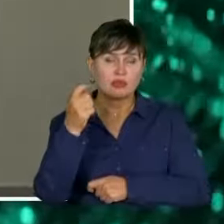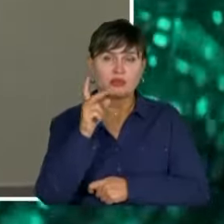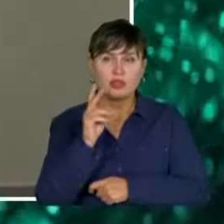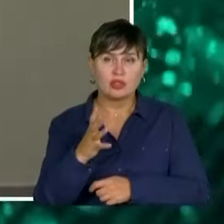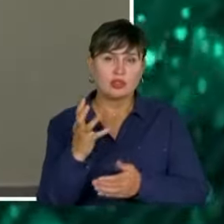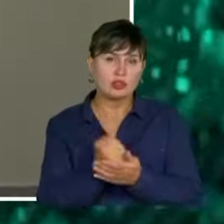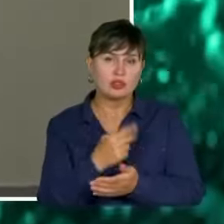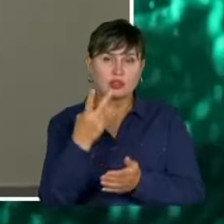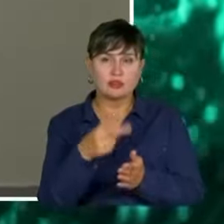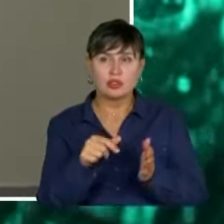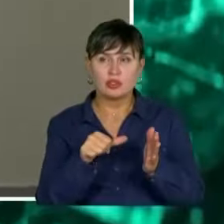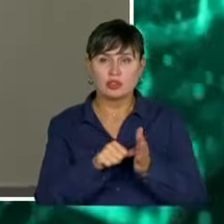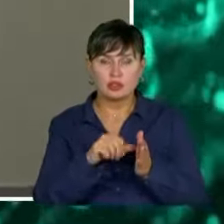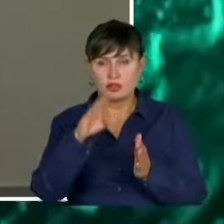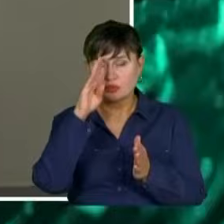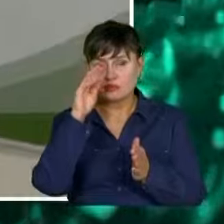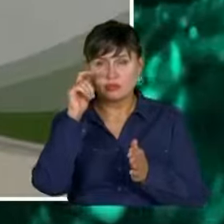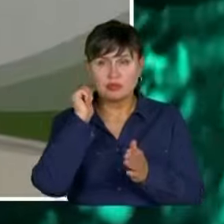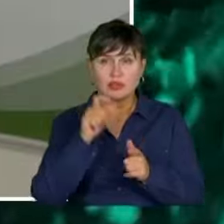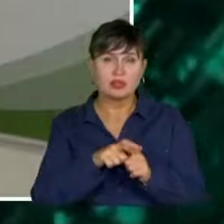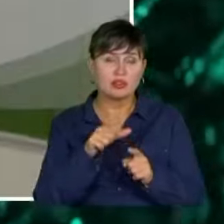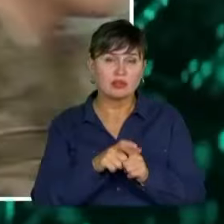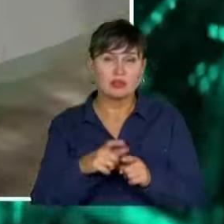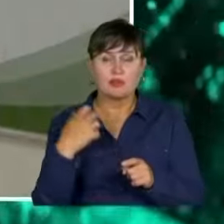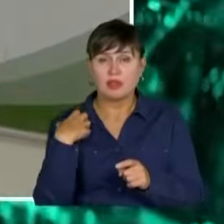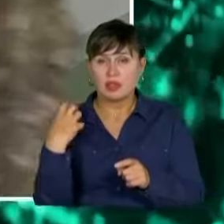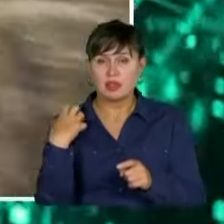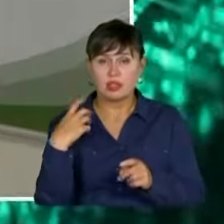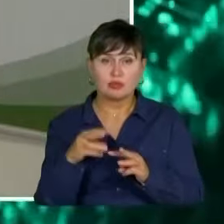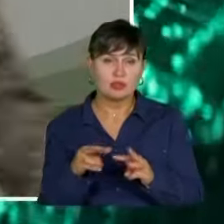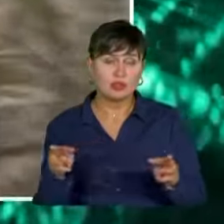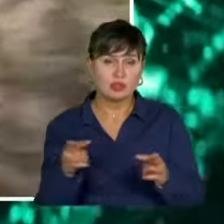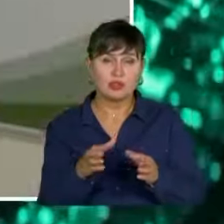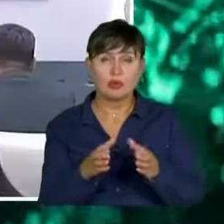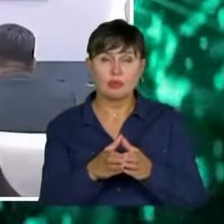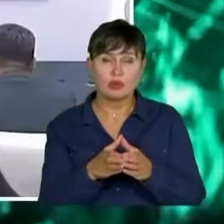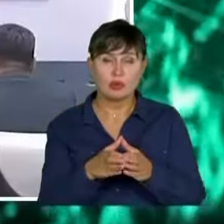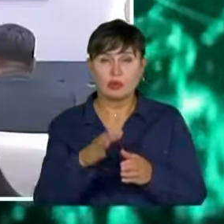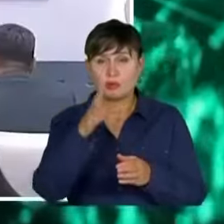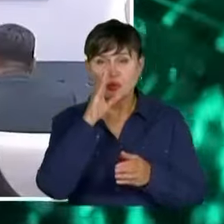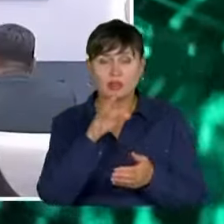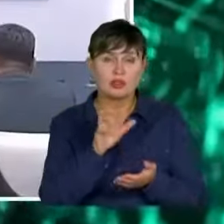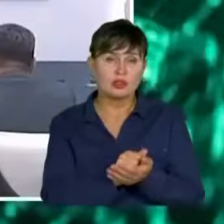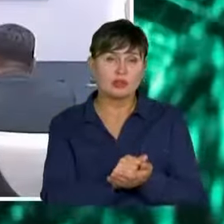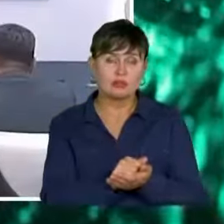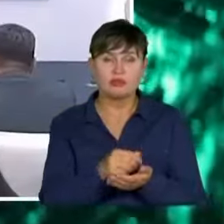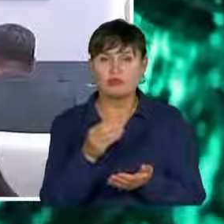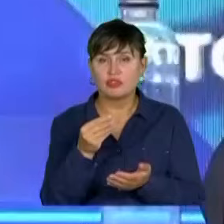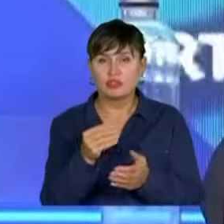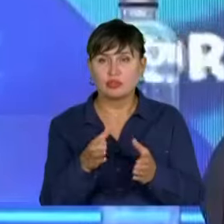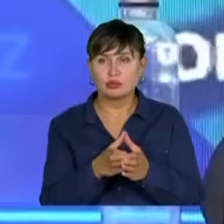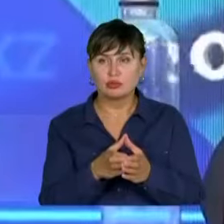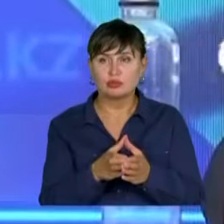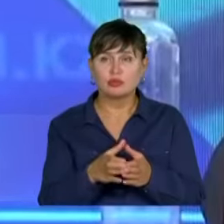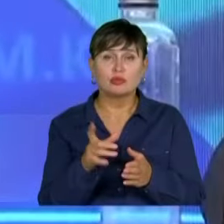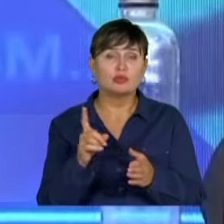нашли двадцатилетнего лейтенанта по словам начальника департамента Министерства обороны парень занимал должность в финансовой службе